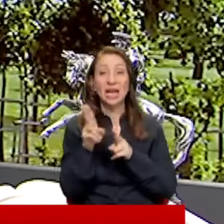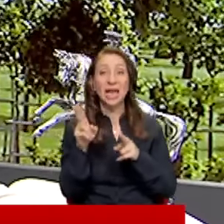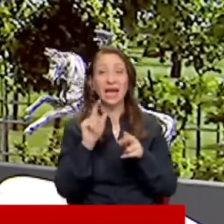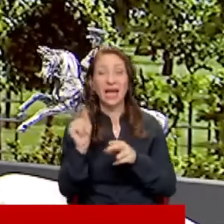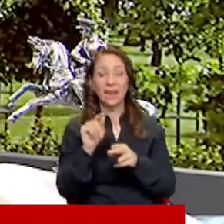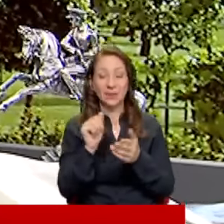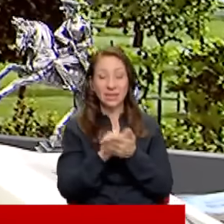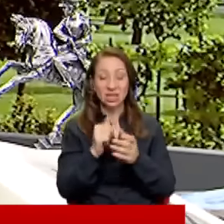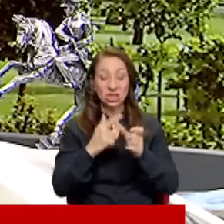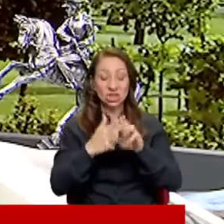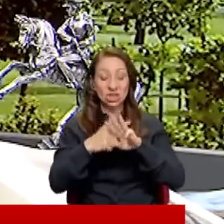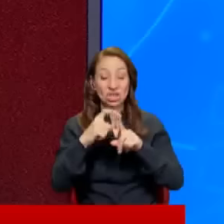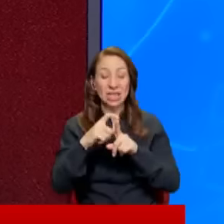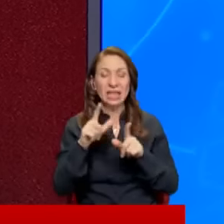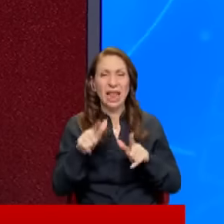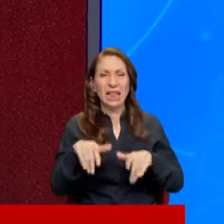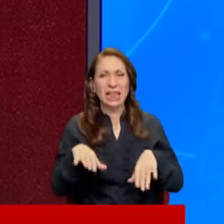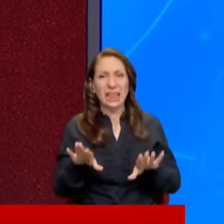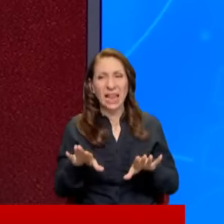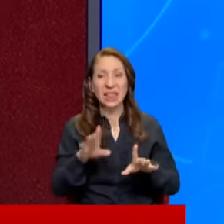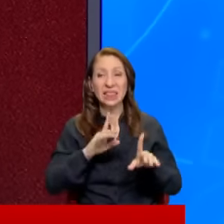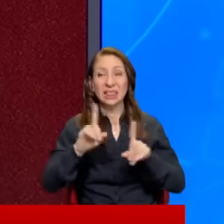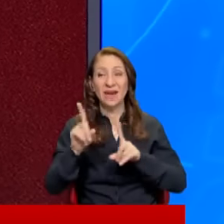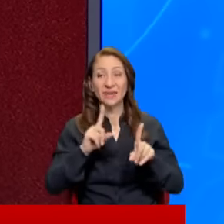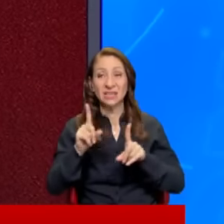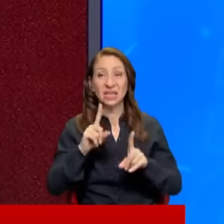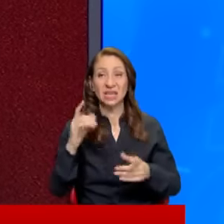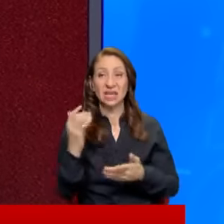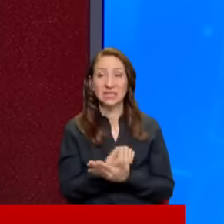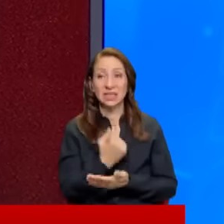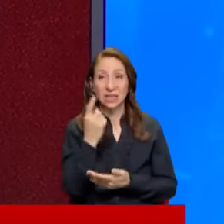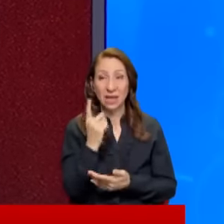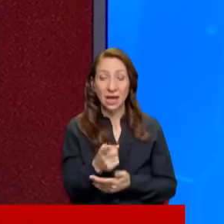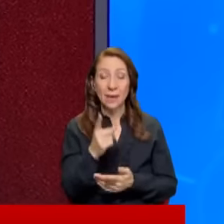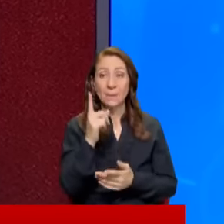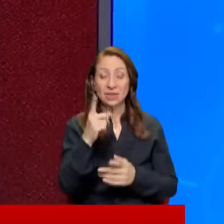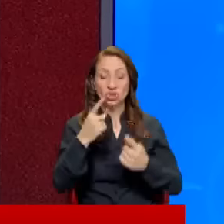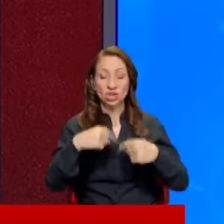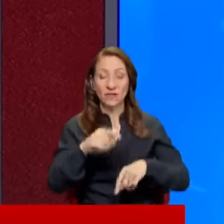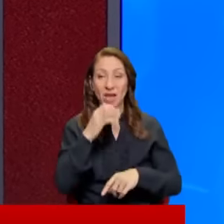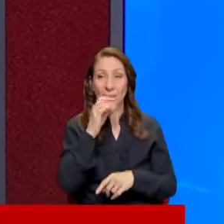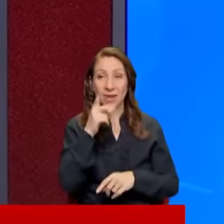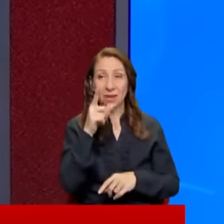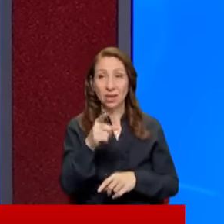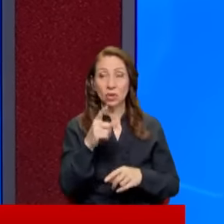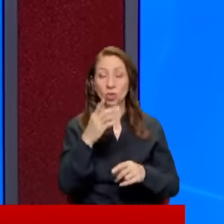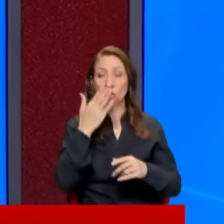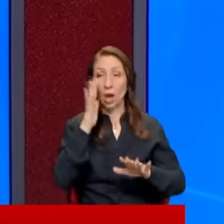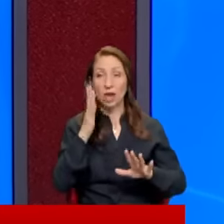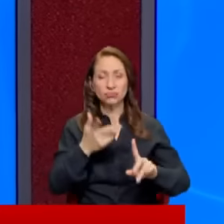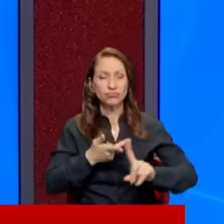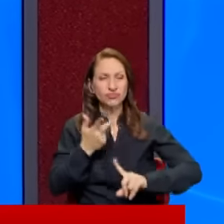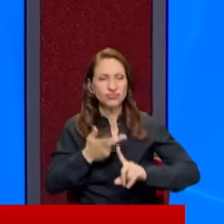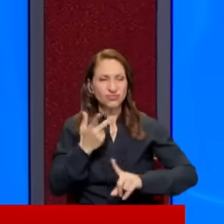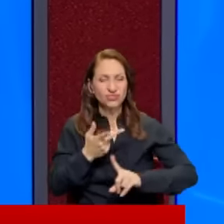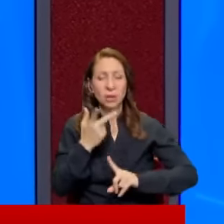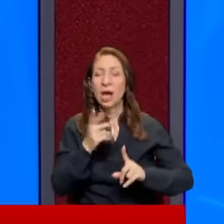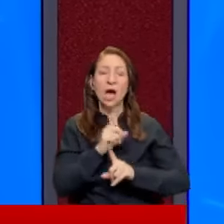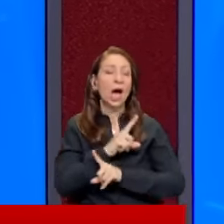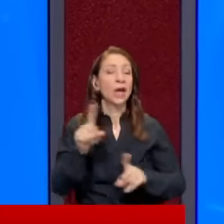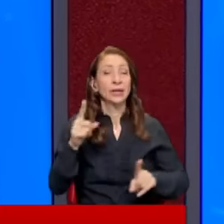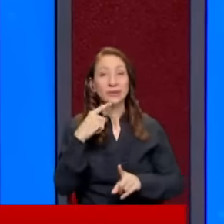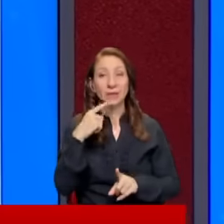gazetesi chat gerekli değildir davasını kazandılar bir çevre haberi Doğa talanına Hayır